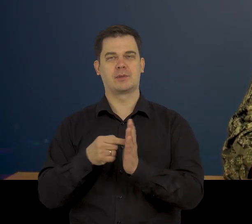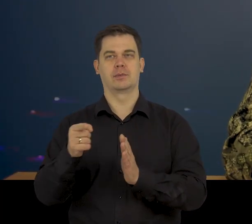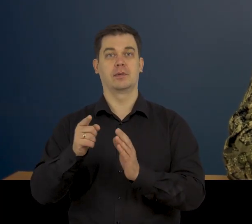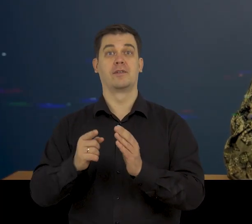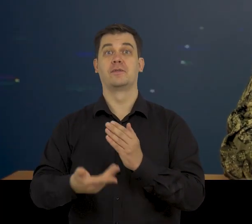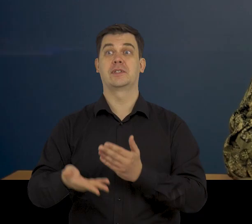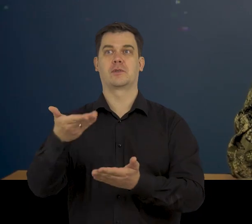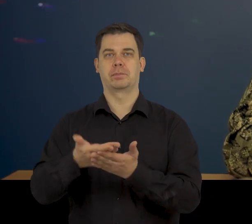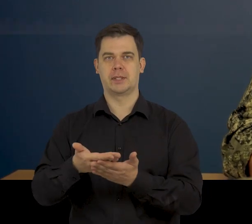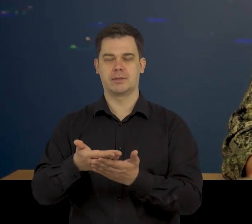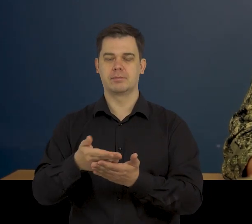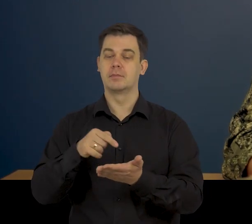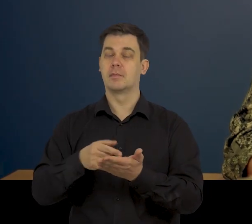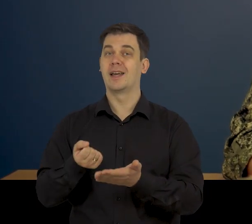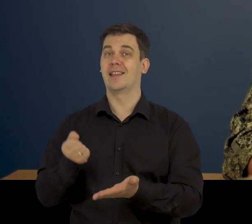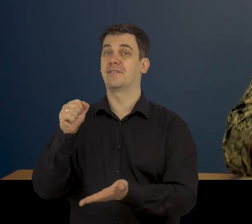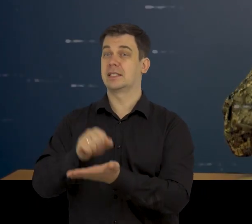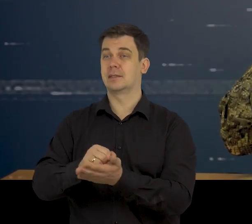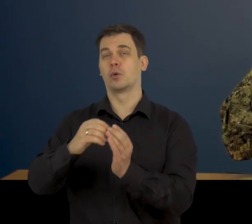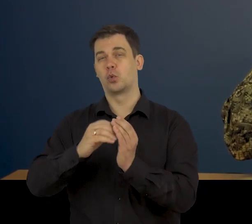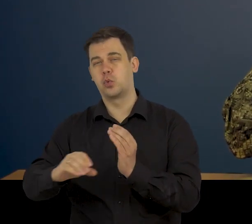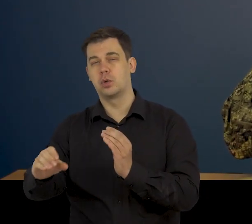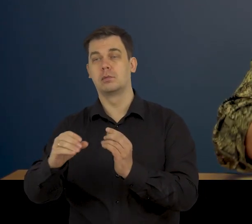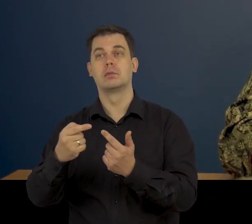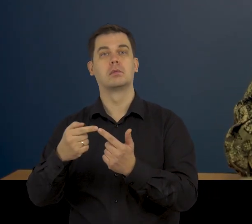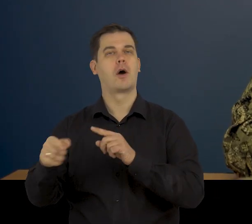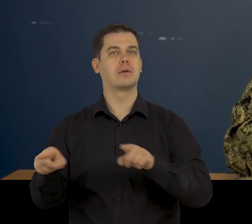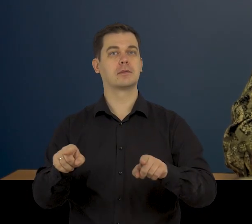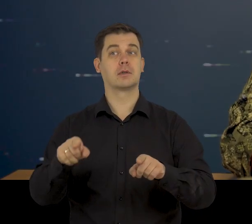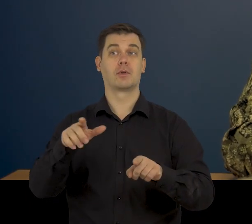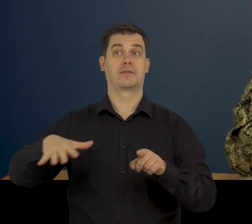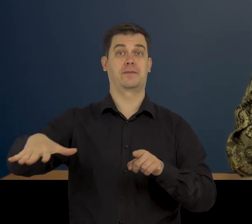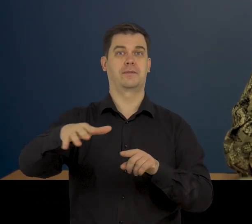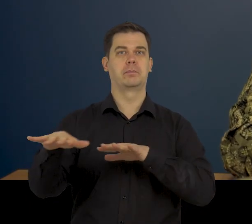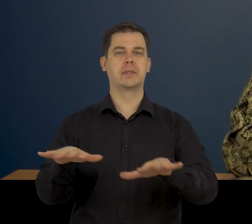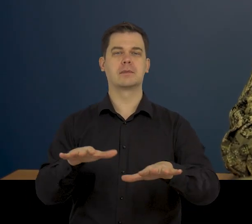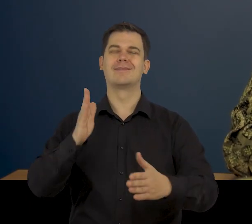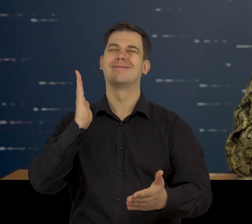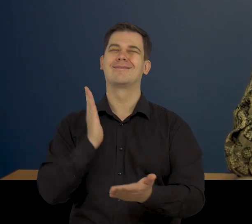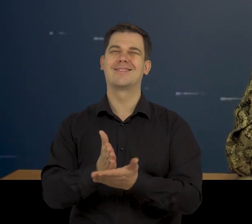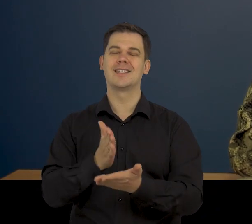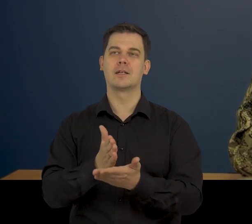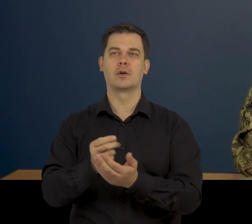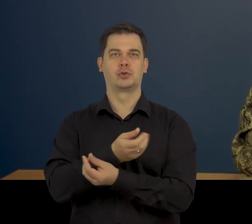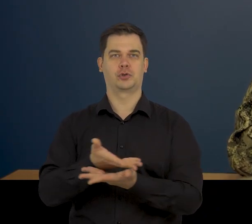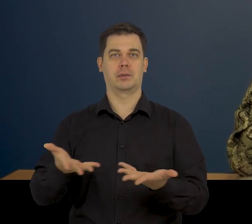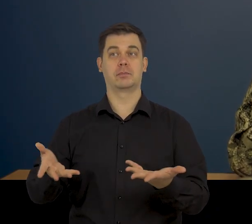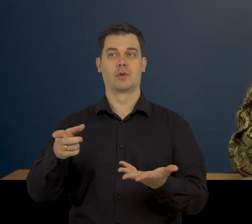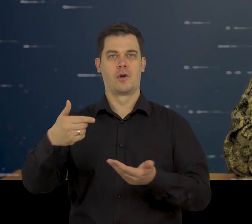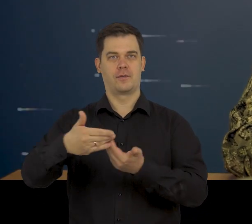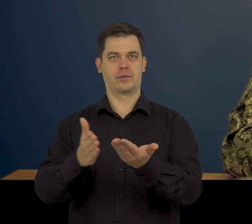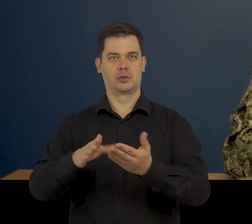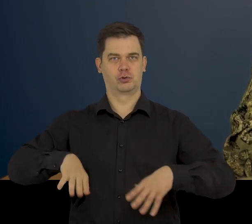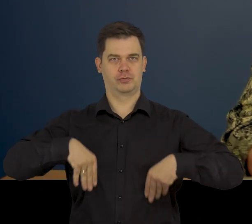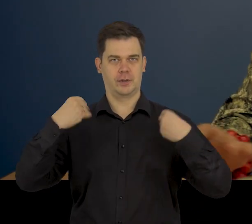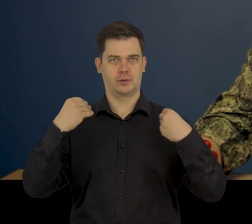z wystąpienia, inwestycja, o której mowa, jest zlokalizowana wyłącznie na